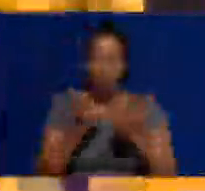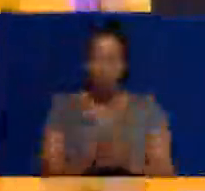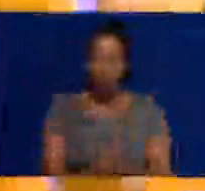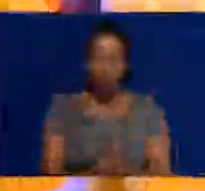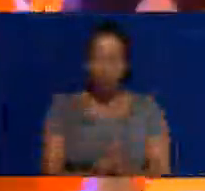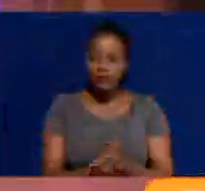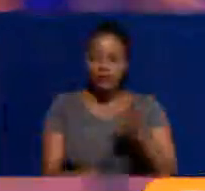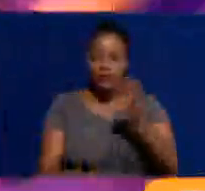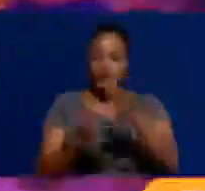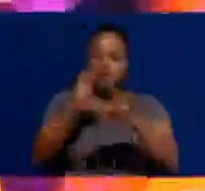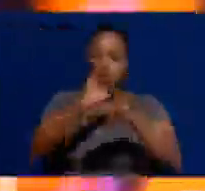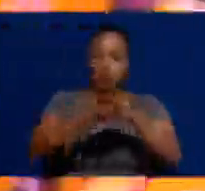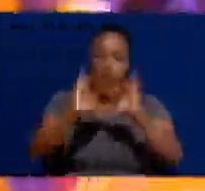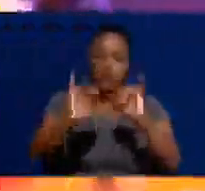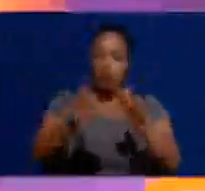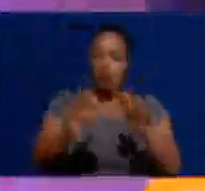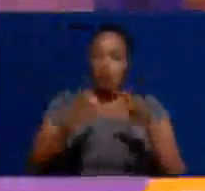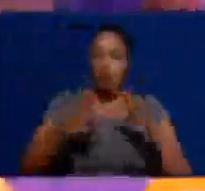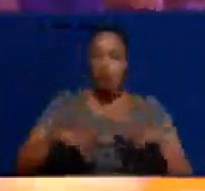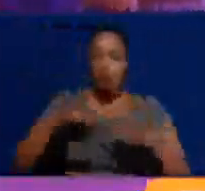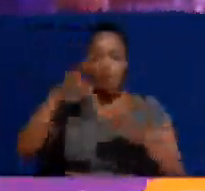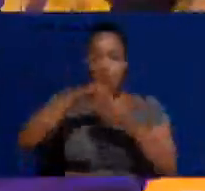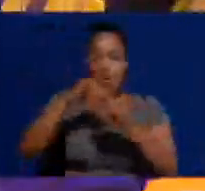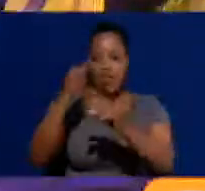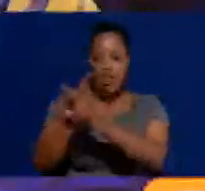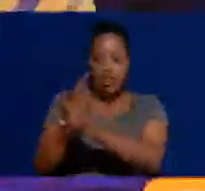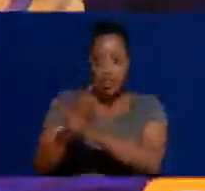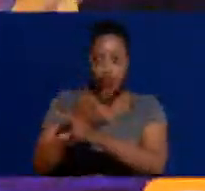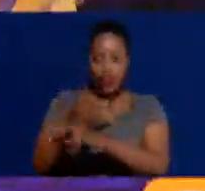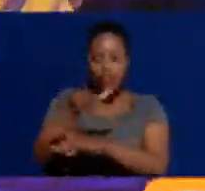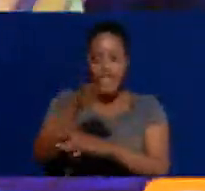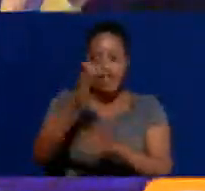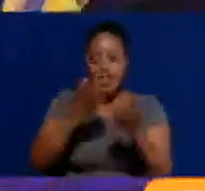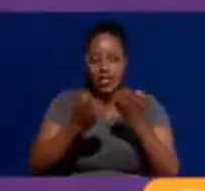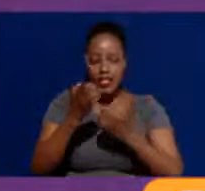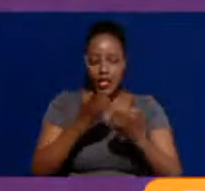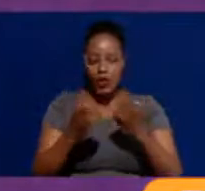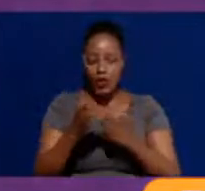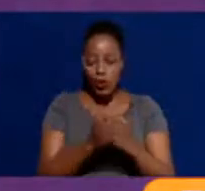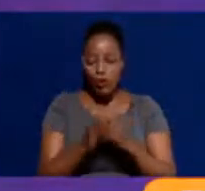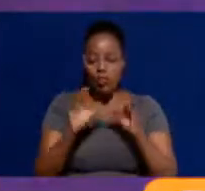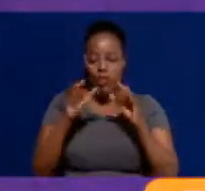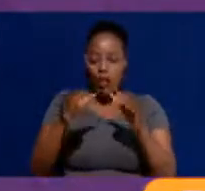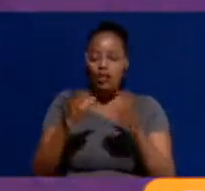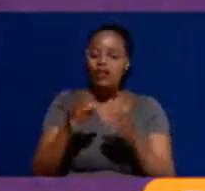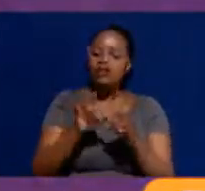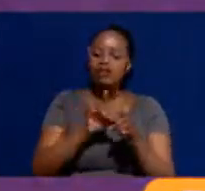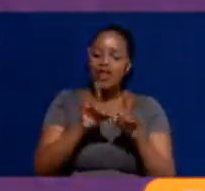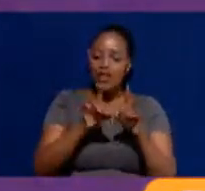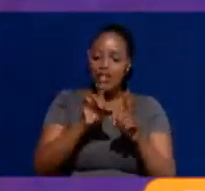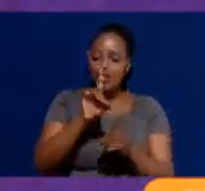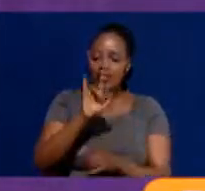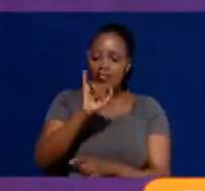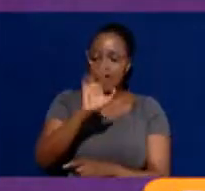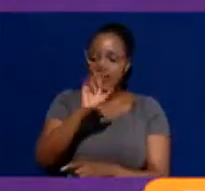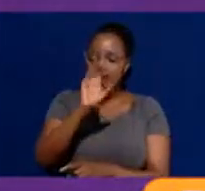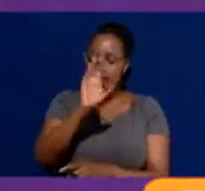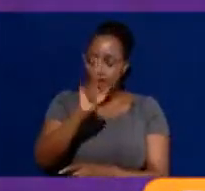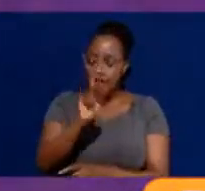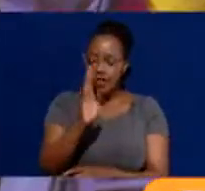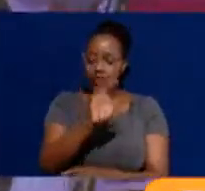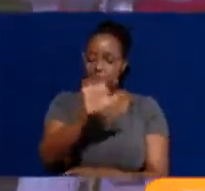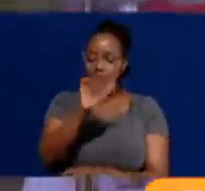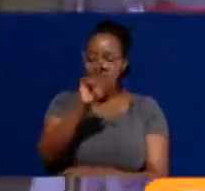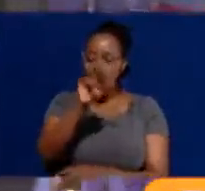Uzinduzi huu ni habari njema kwa wawekezaji katika sekta mbalimbali za uchumi wa taifa. Kampuni ya bima ya Directline sasa